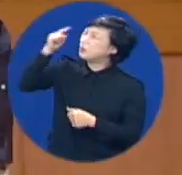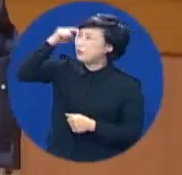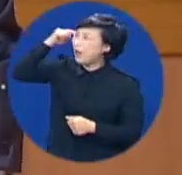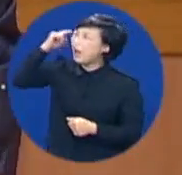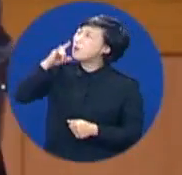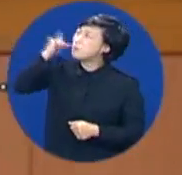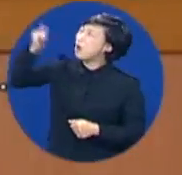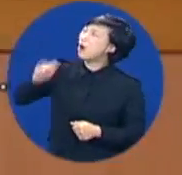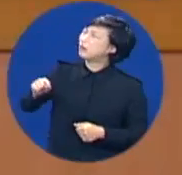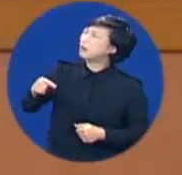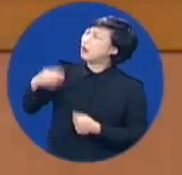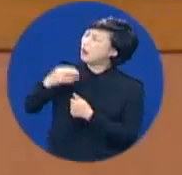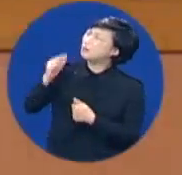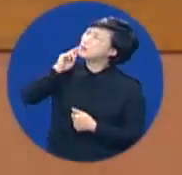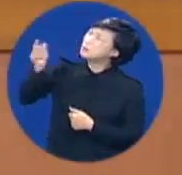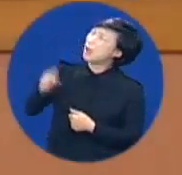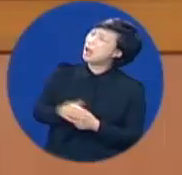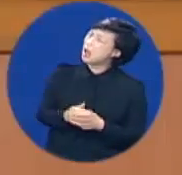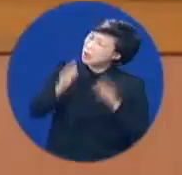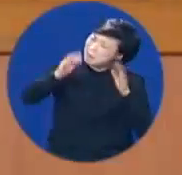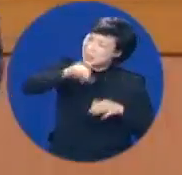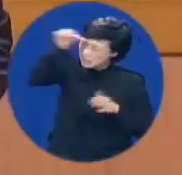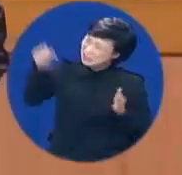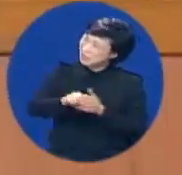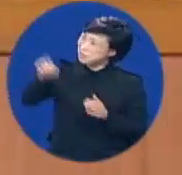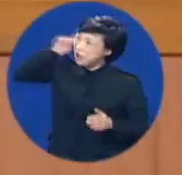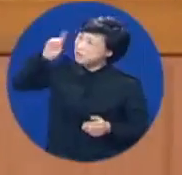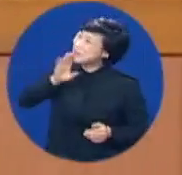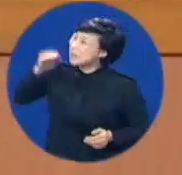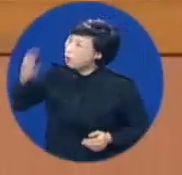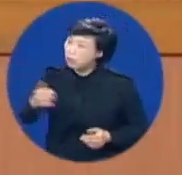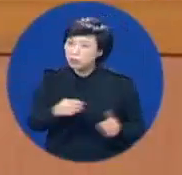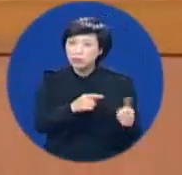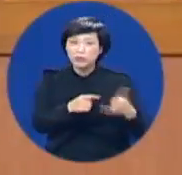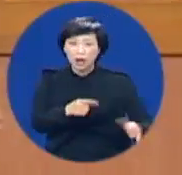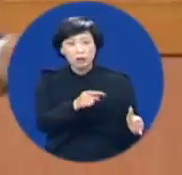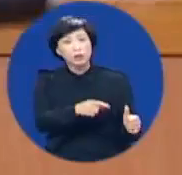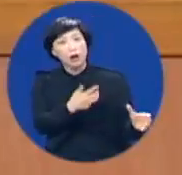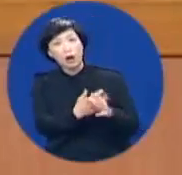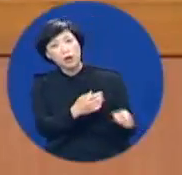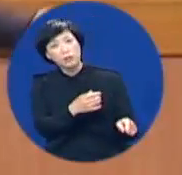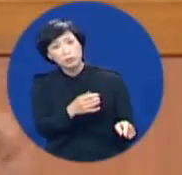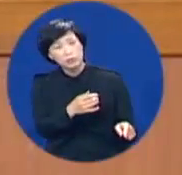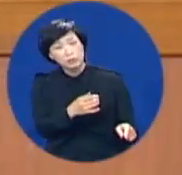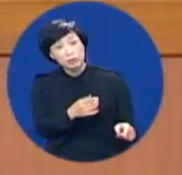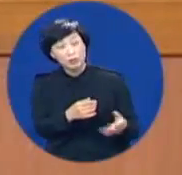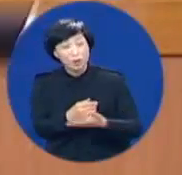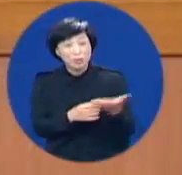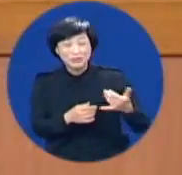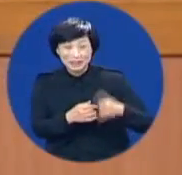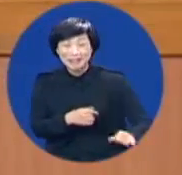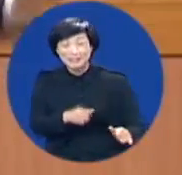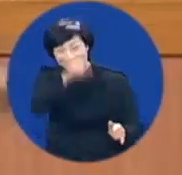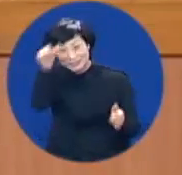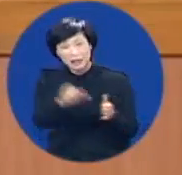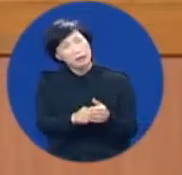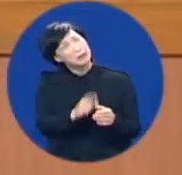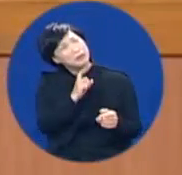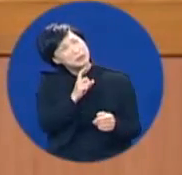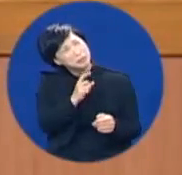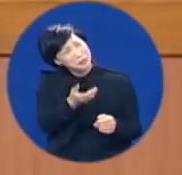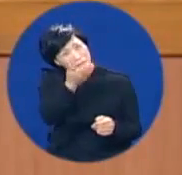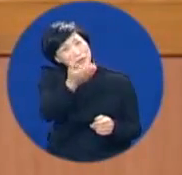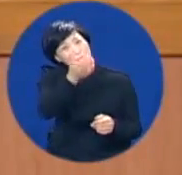어찌가 아니 그래요. 공부가 인생의 다요. 인생이자 십몇년 살아본 것이 인생을 눈으로